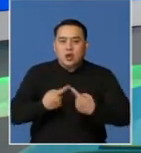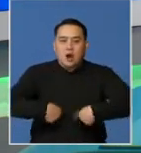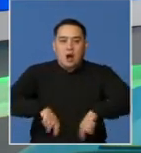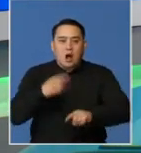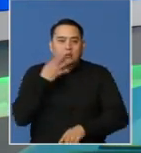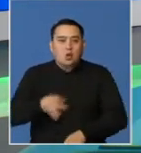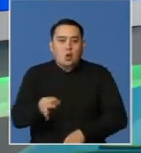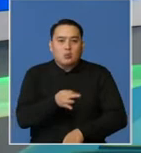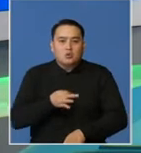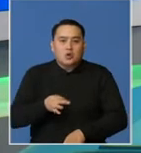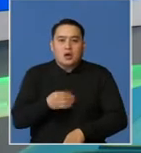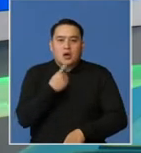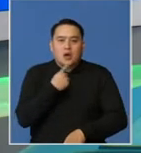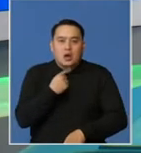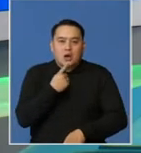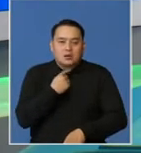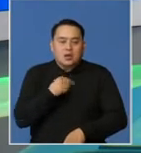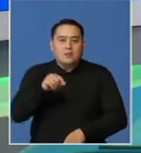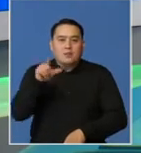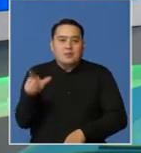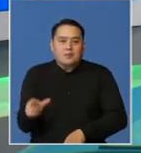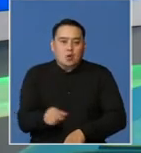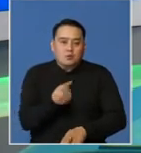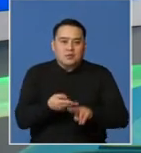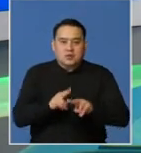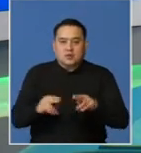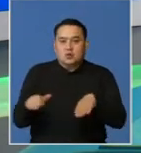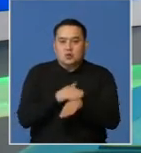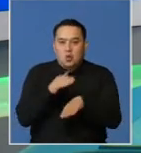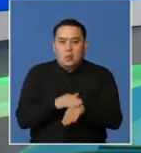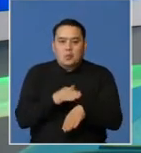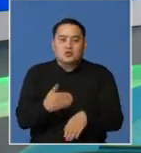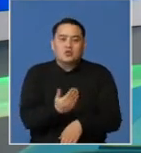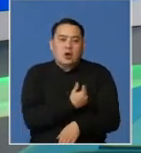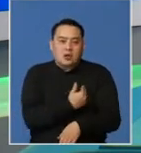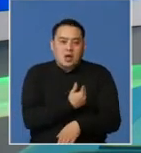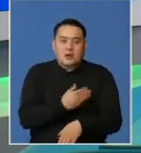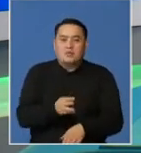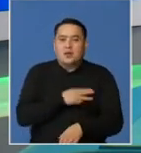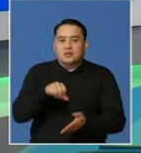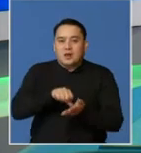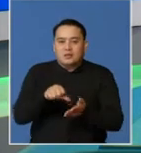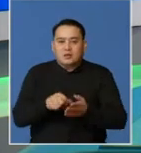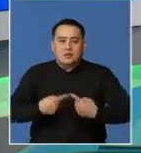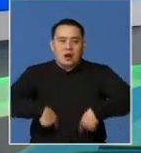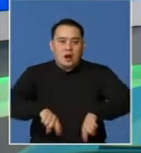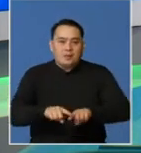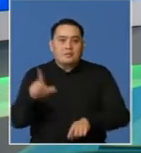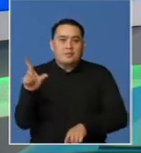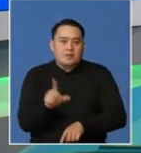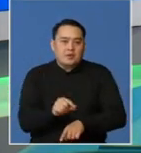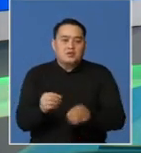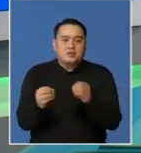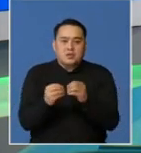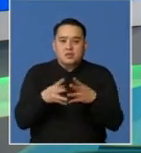организовало Алматинское областное общество «Красного полумесяца». С добрыми намерениями представители этой организации